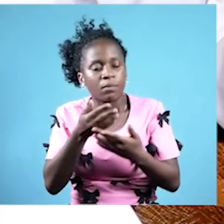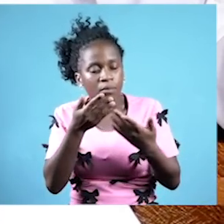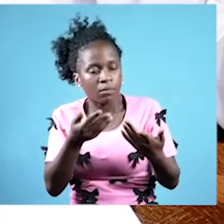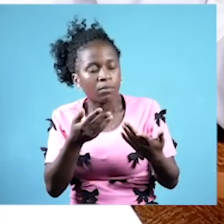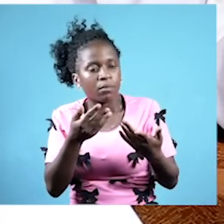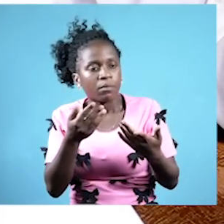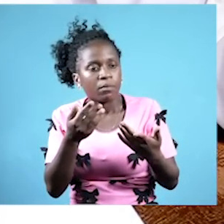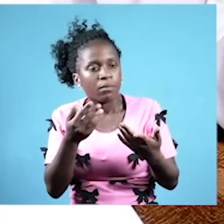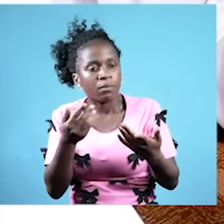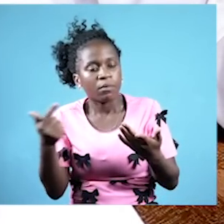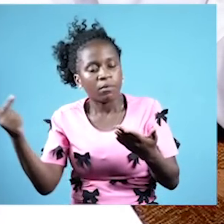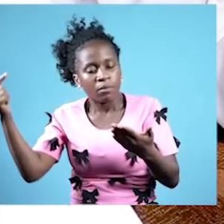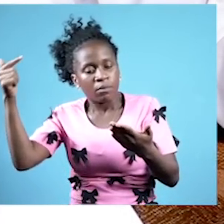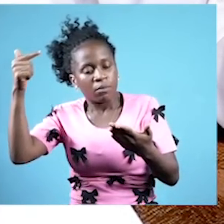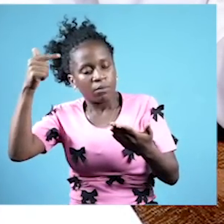alipokuja